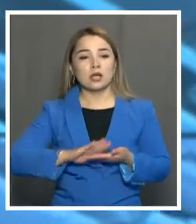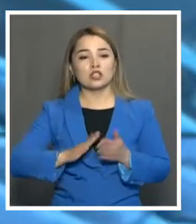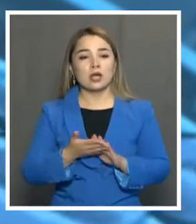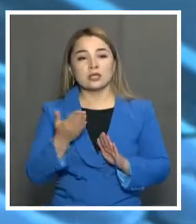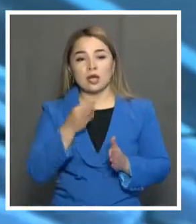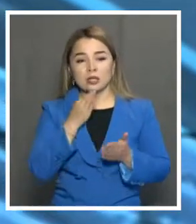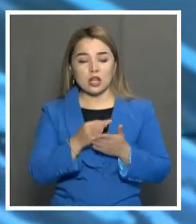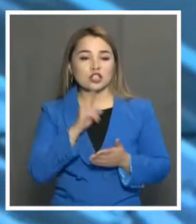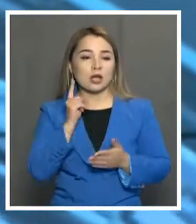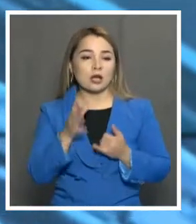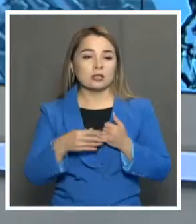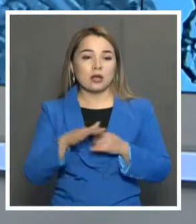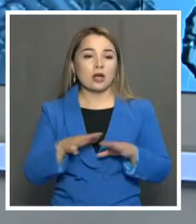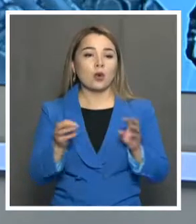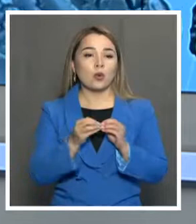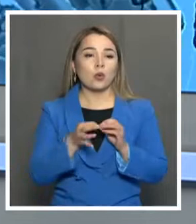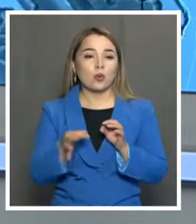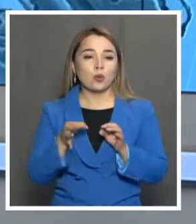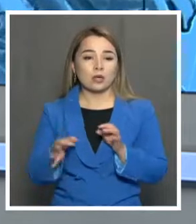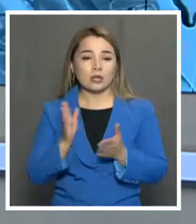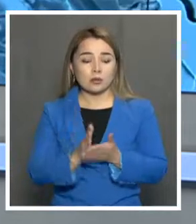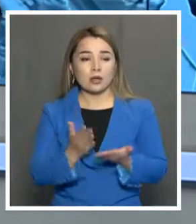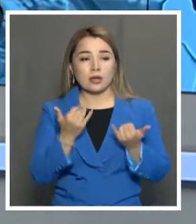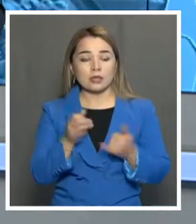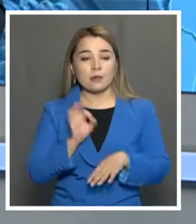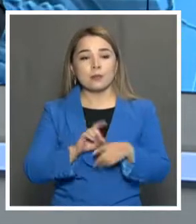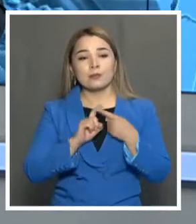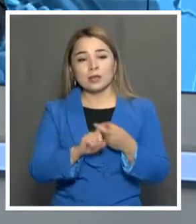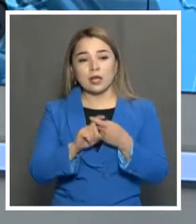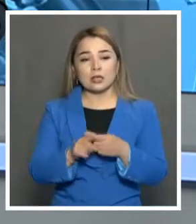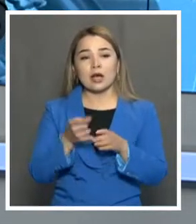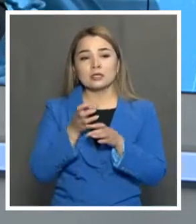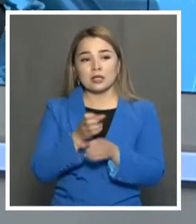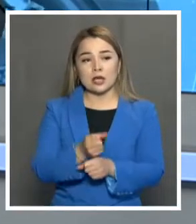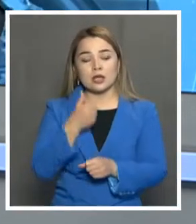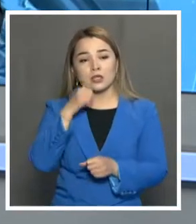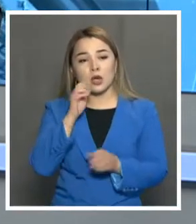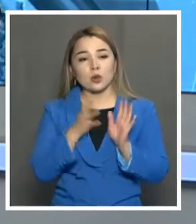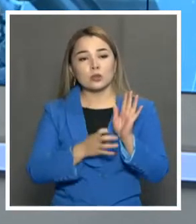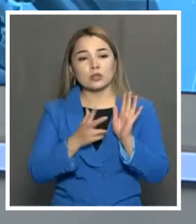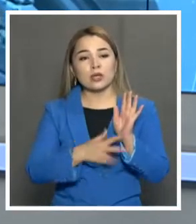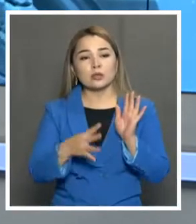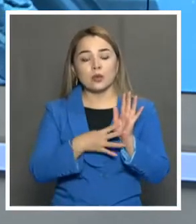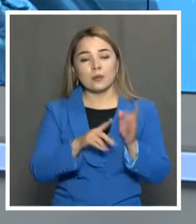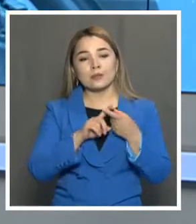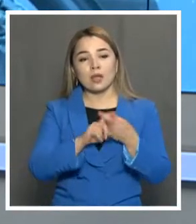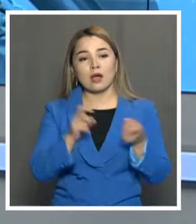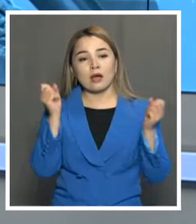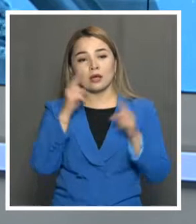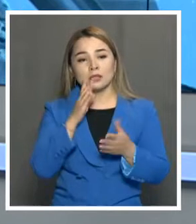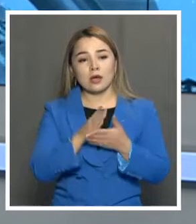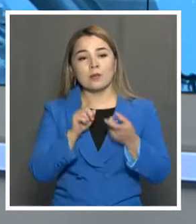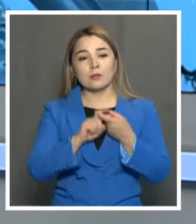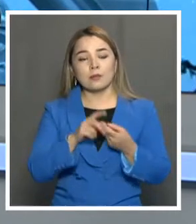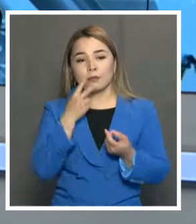өңір жасыл аймақта тұр. Індетке шалдыққандар саны да азайып келеді. Кеше 989 адамның вирус жұқтырғаны анықталды.